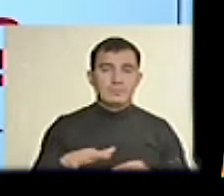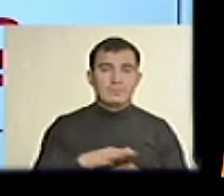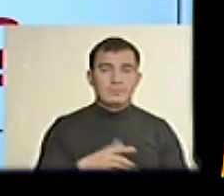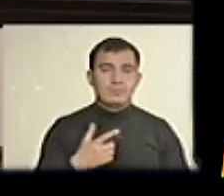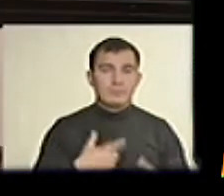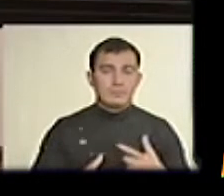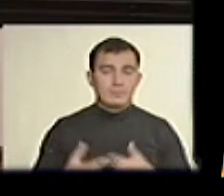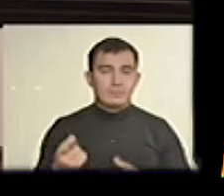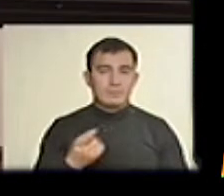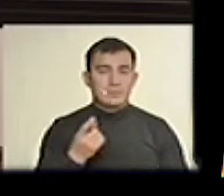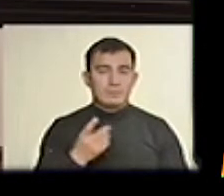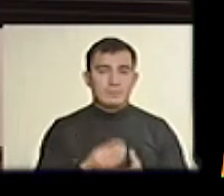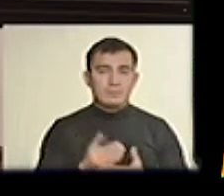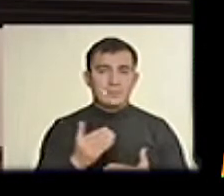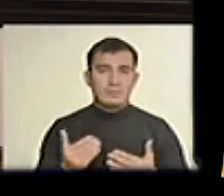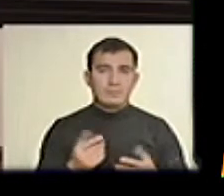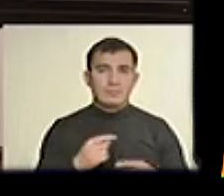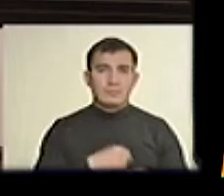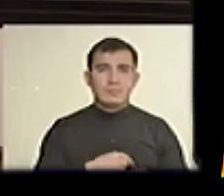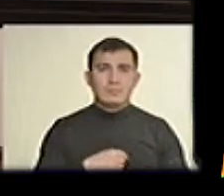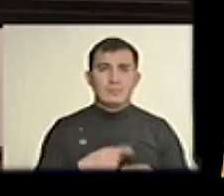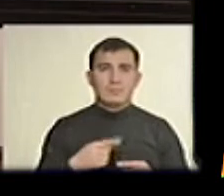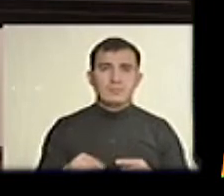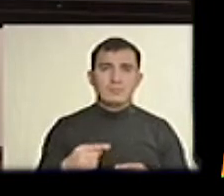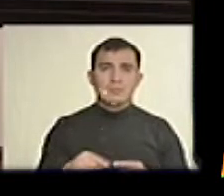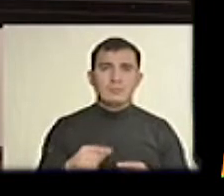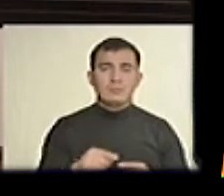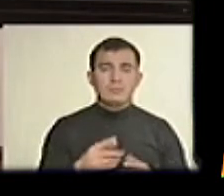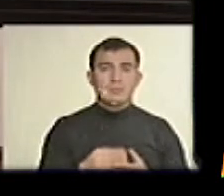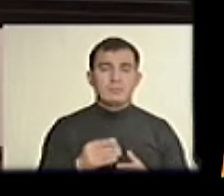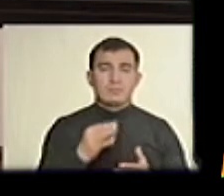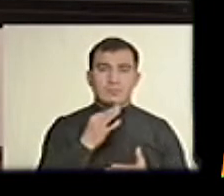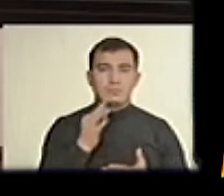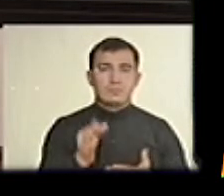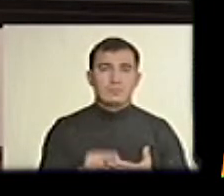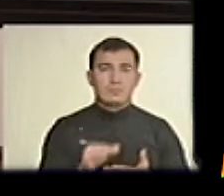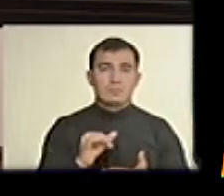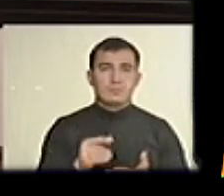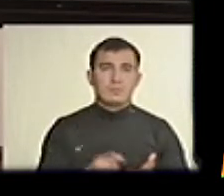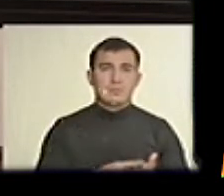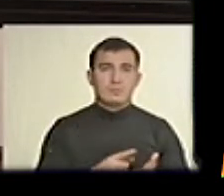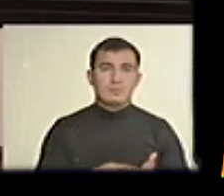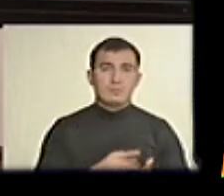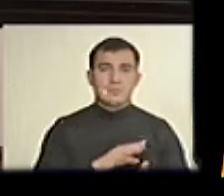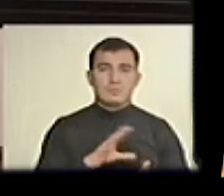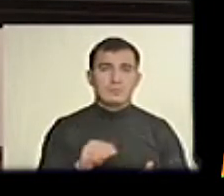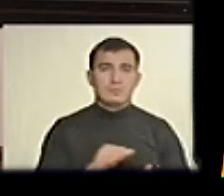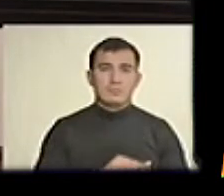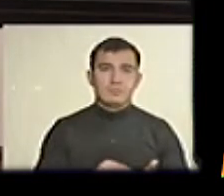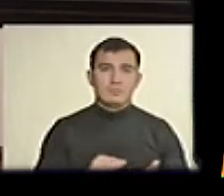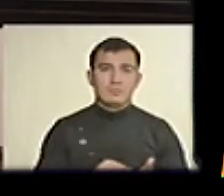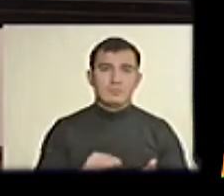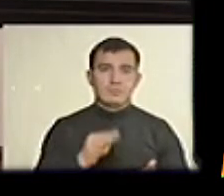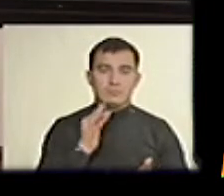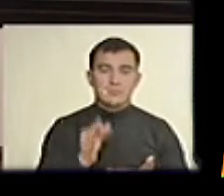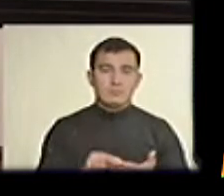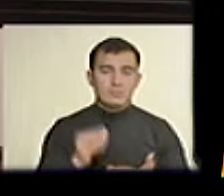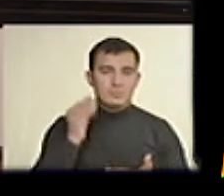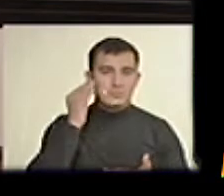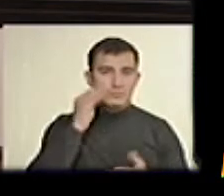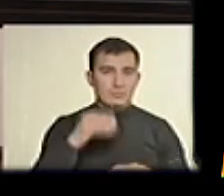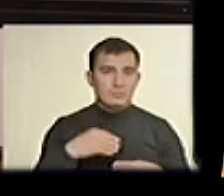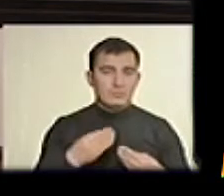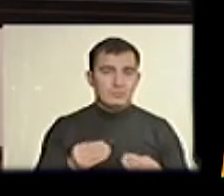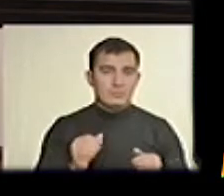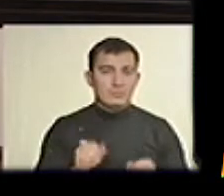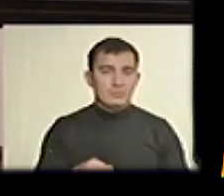turlari ekan. Siz bularning har birida albatta daftaringizda javoblar bor va bularning har biriga siz ta'rif bera olasiz